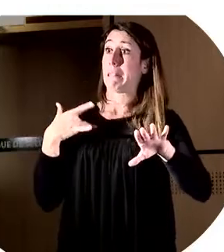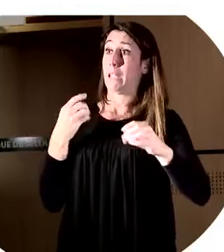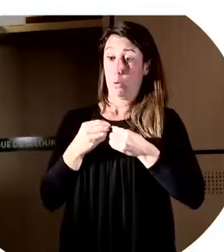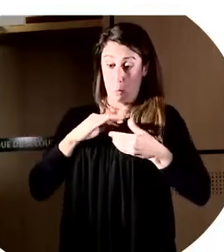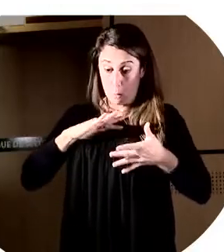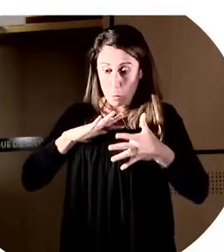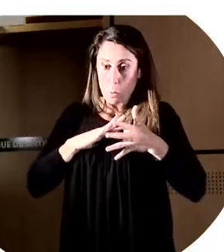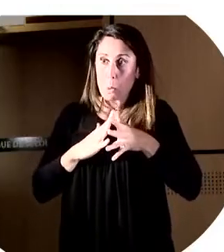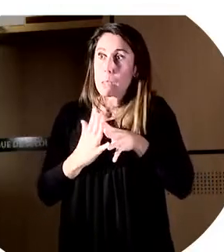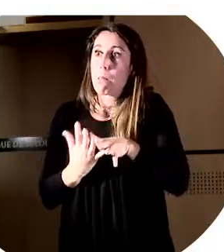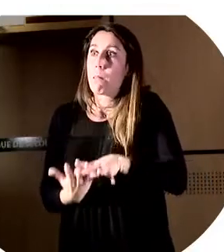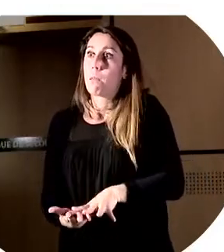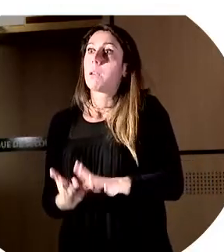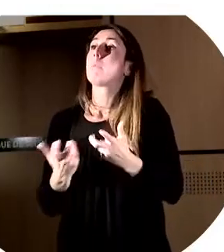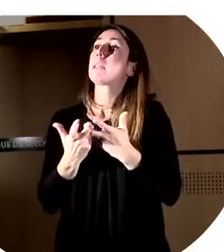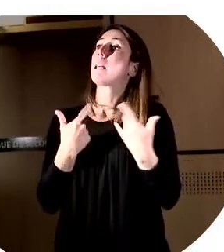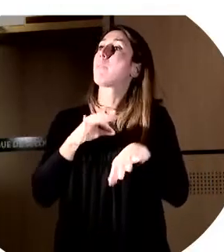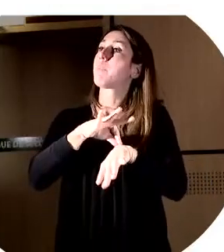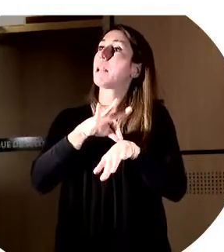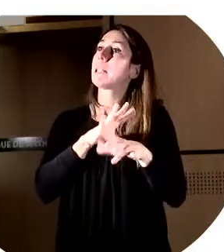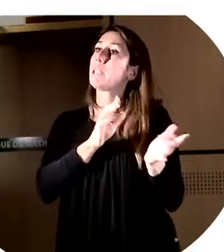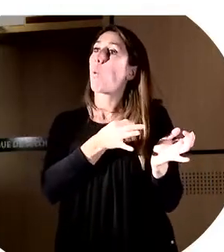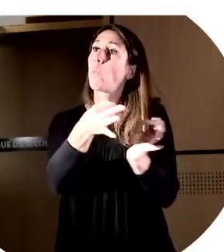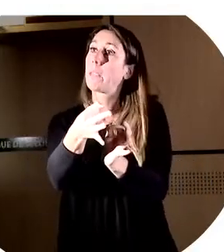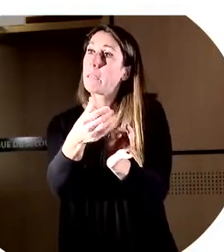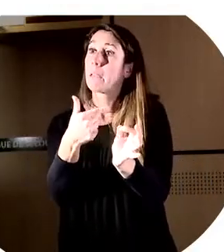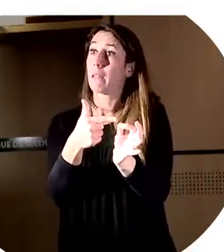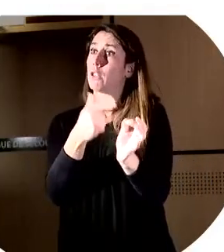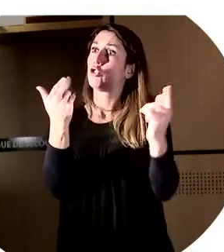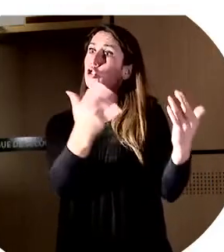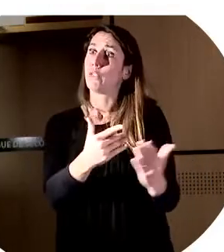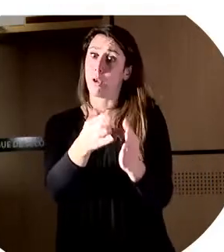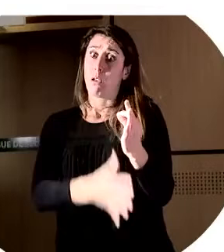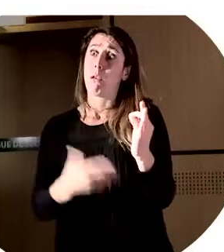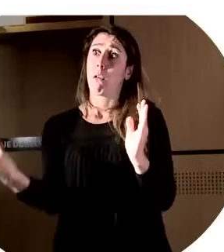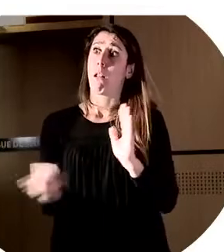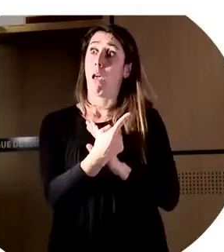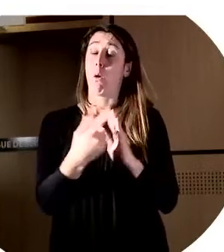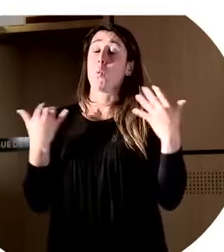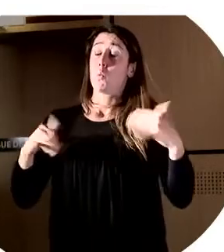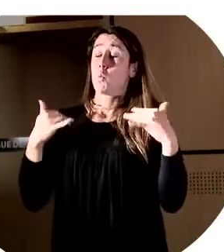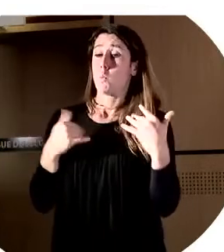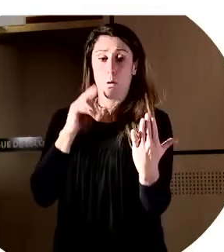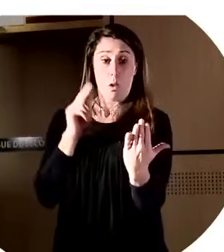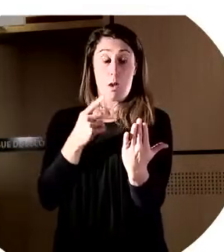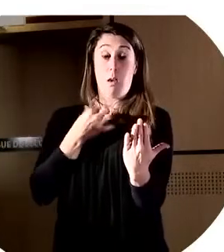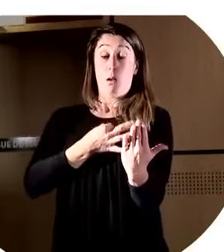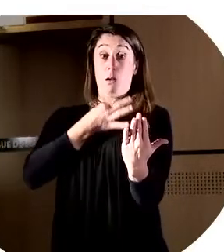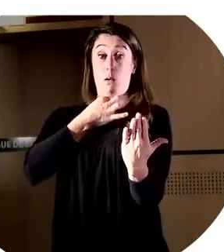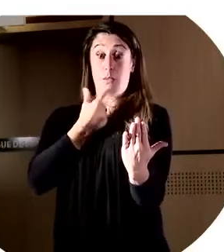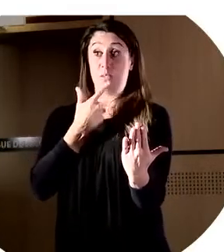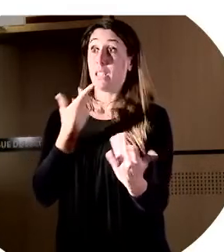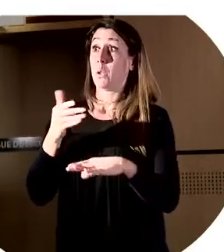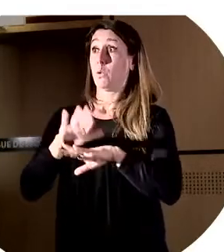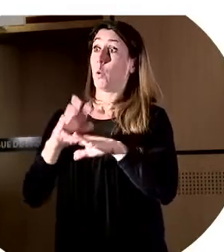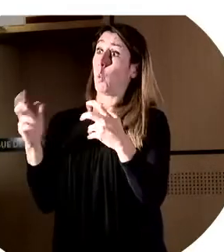concernent des maladies chroniques. Et si vous regardez ces chiffres, ce sont des chiffres astronomiques. Ce sont des chiffres des surcoûts